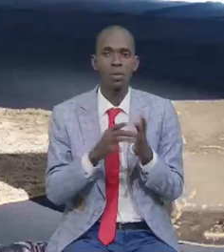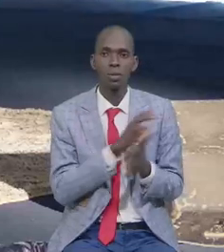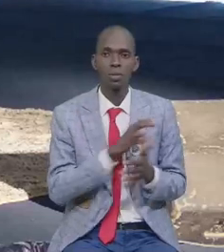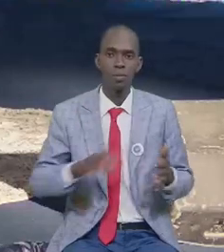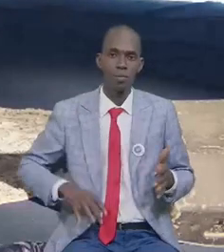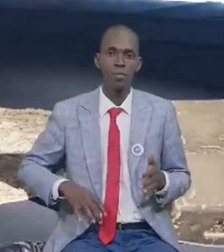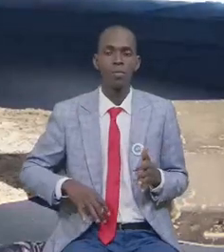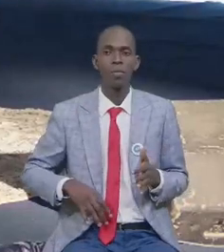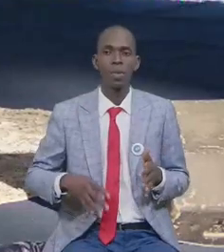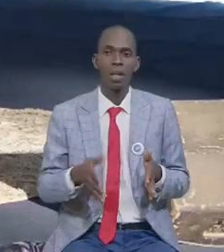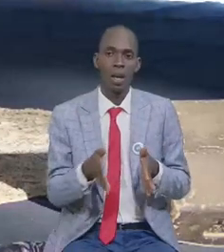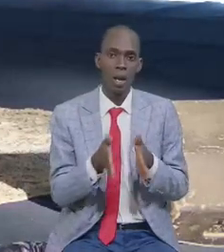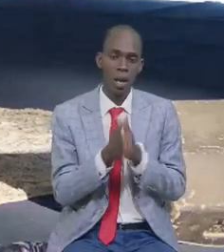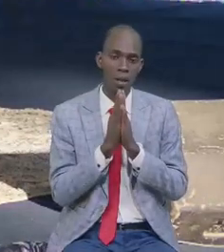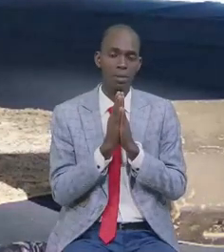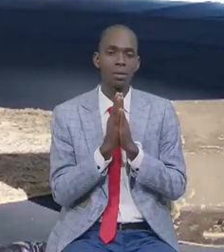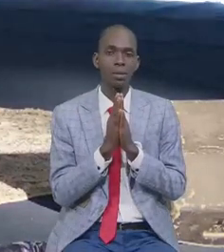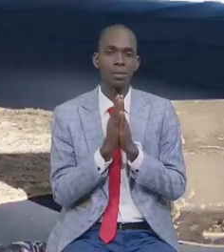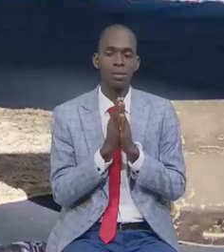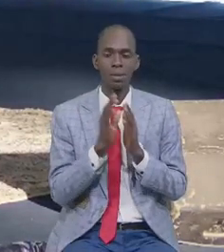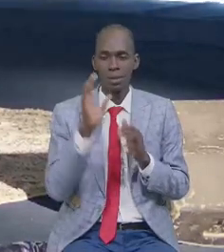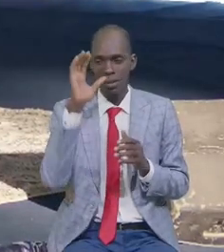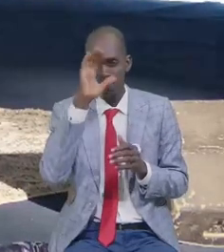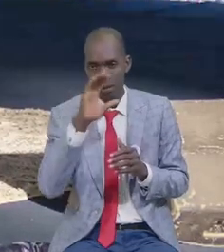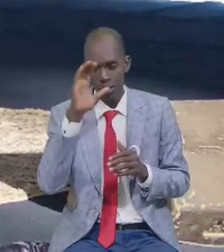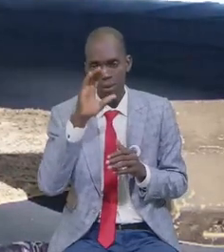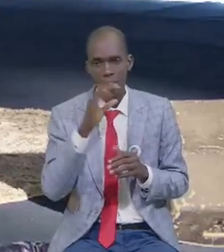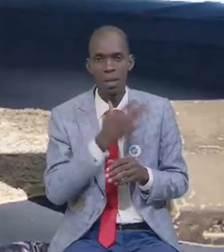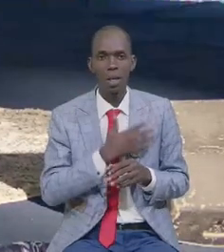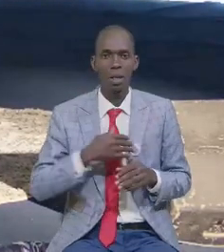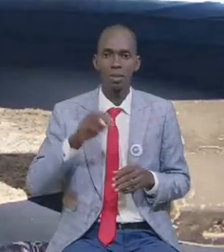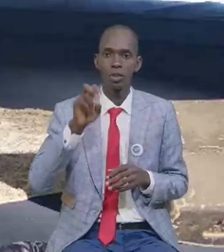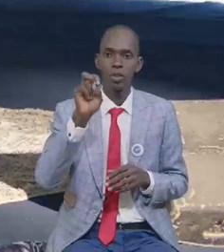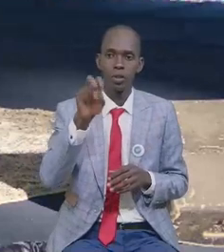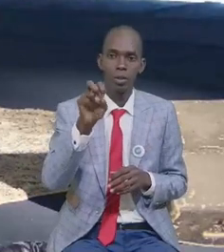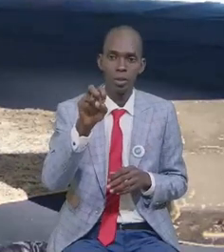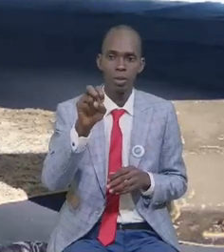demander, chercher, frapper.